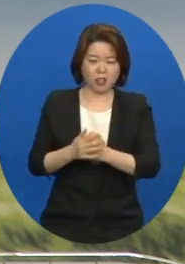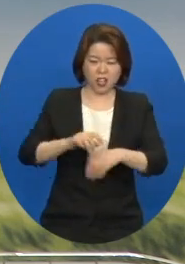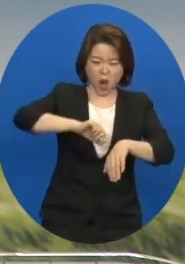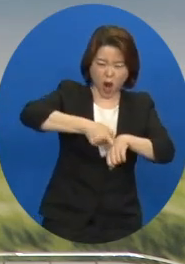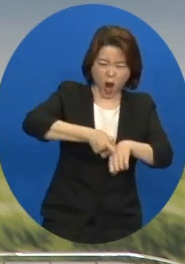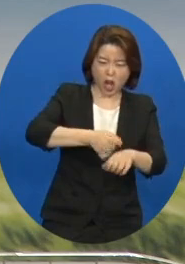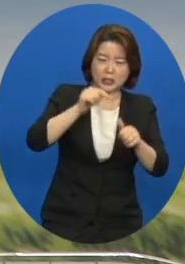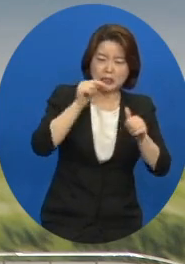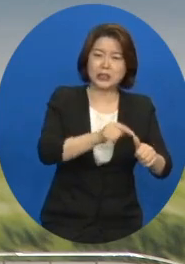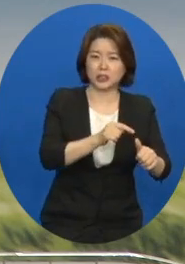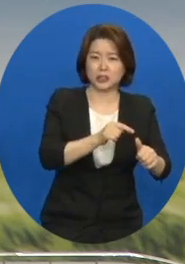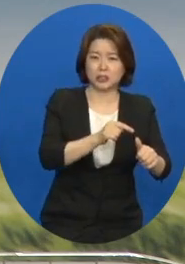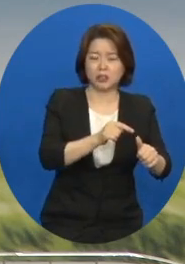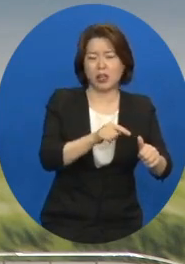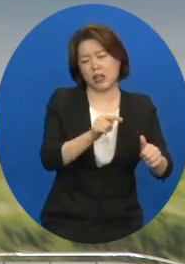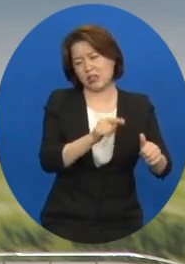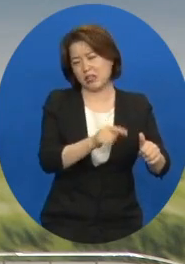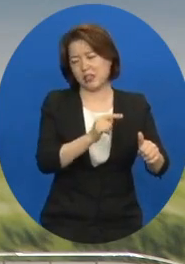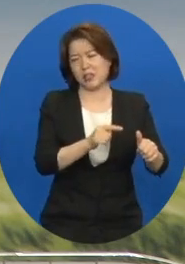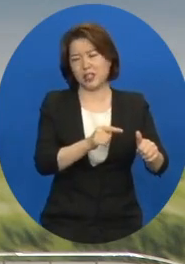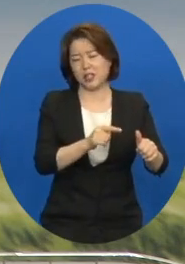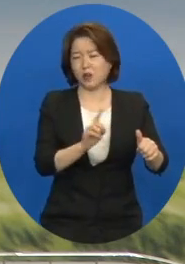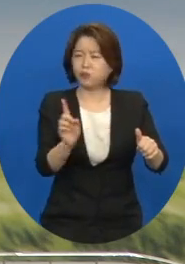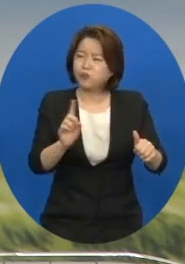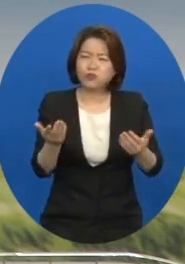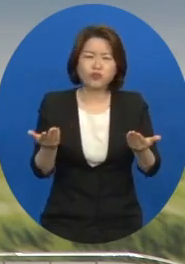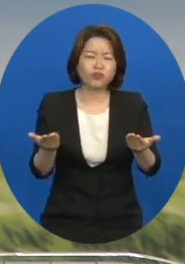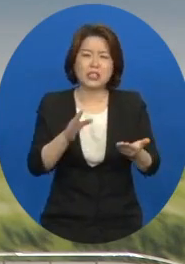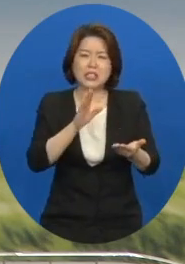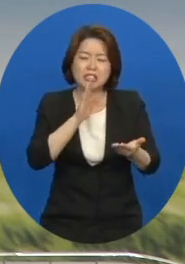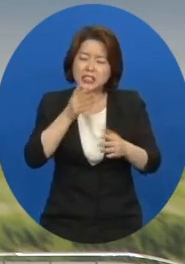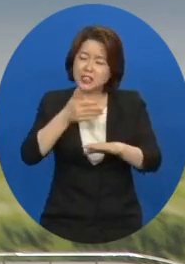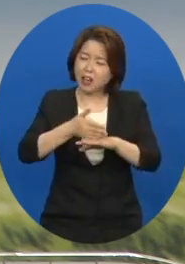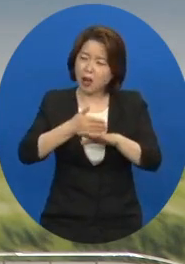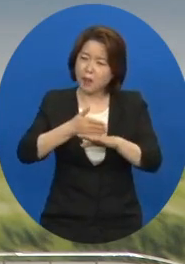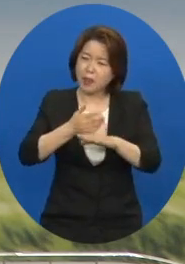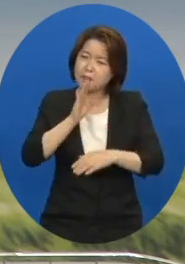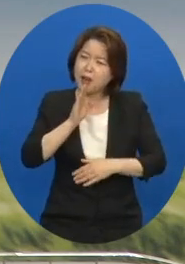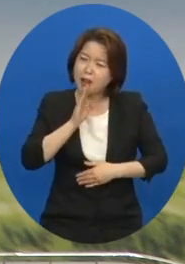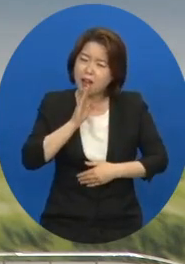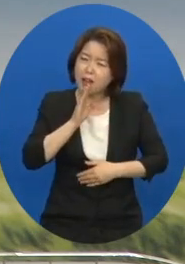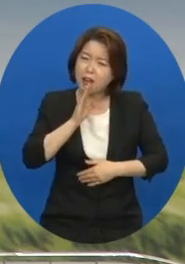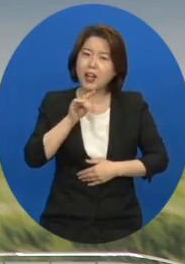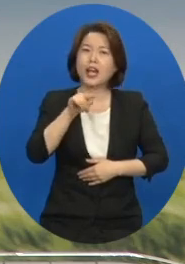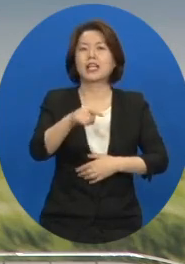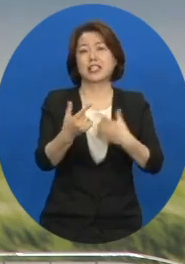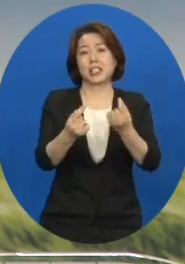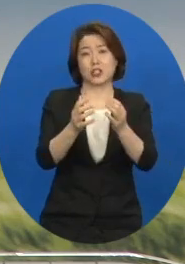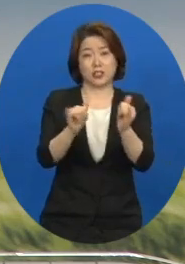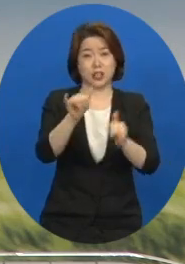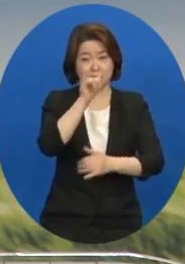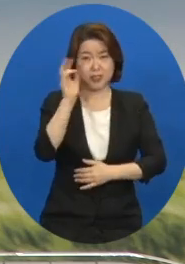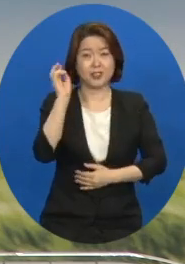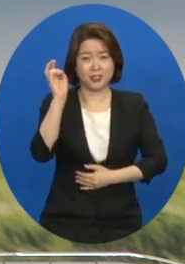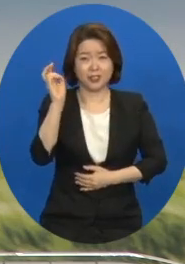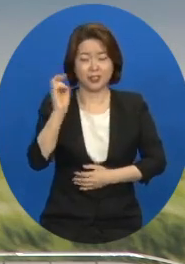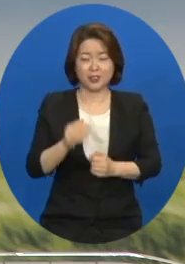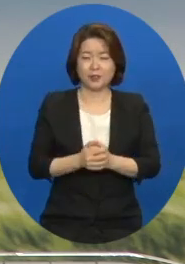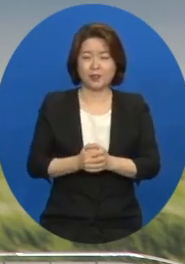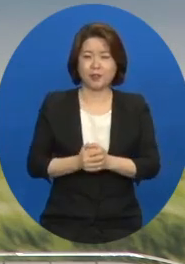지키는 것처럼 이렇게 해서 이게 무슨 진짜 감사냐 그런 분도 있으실 거예요.